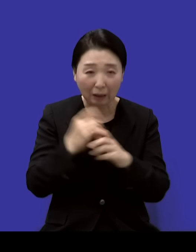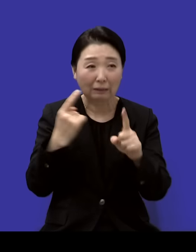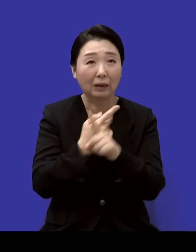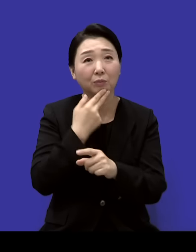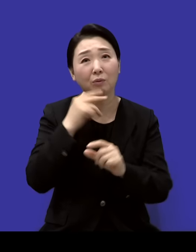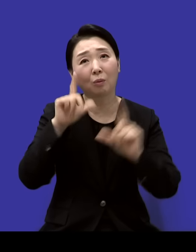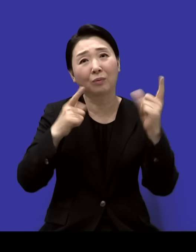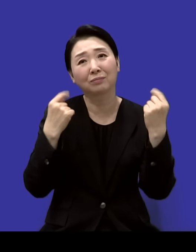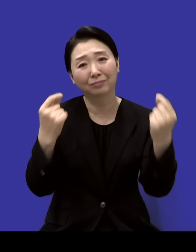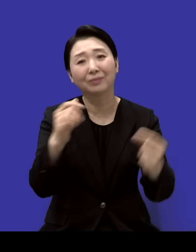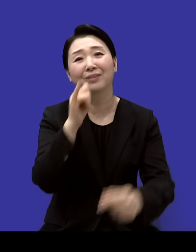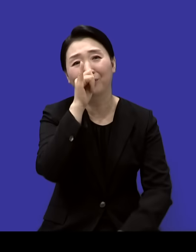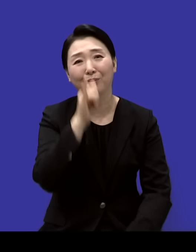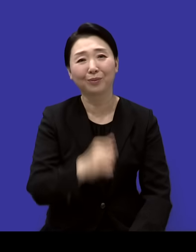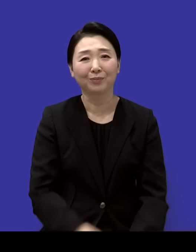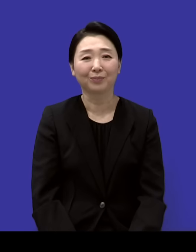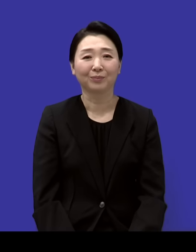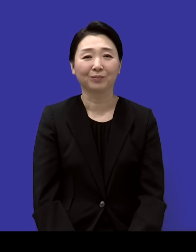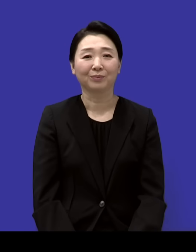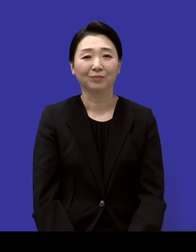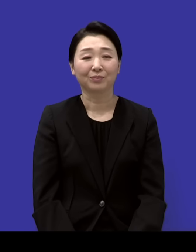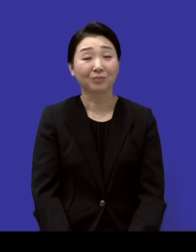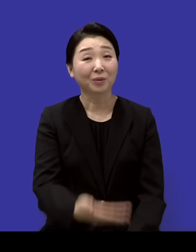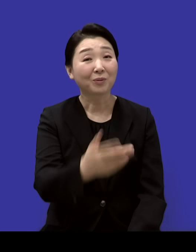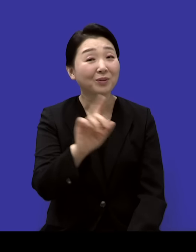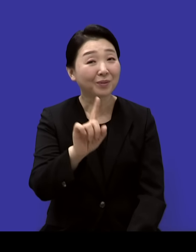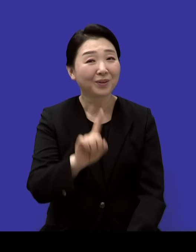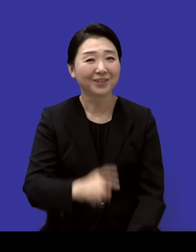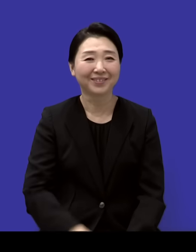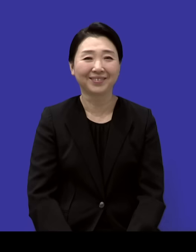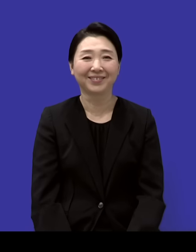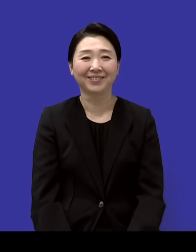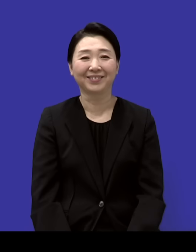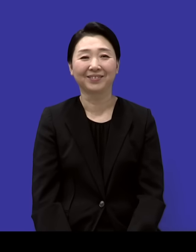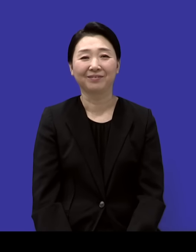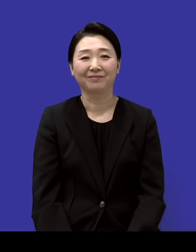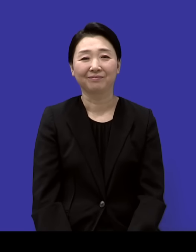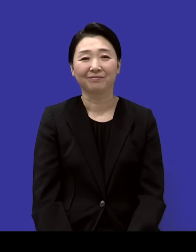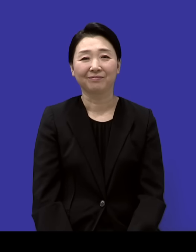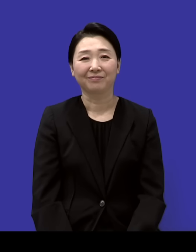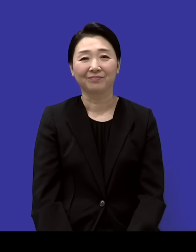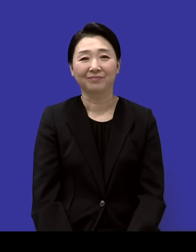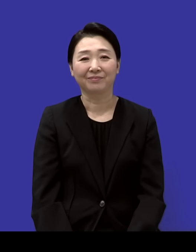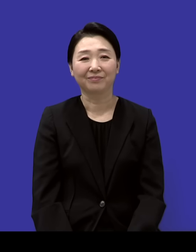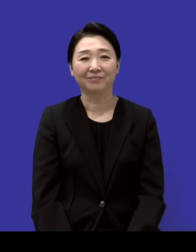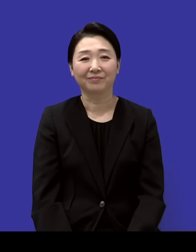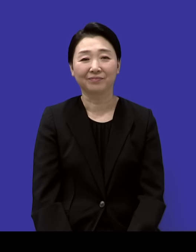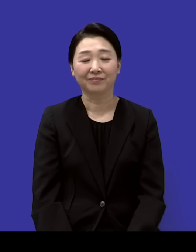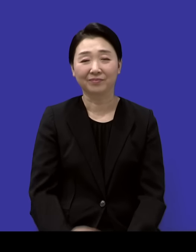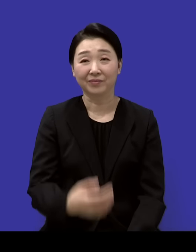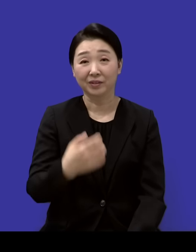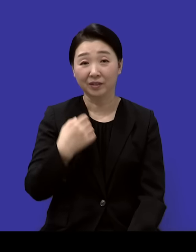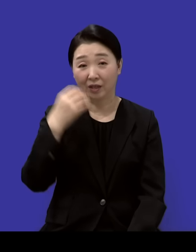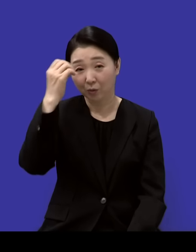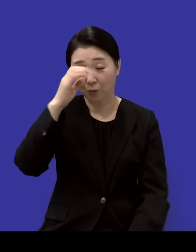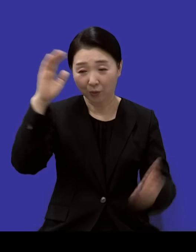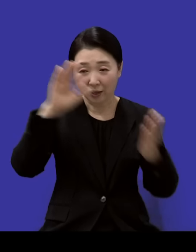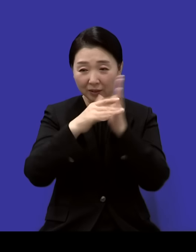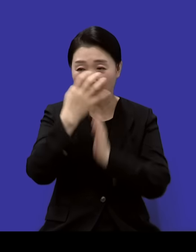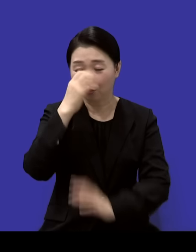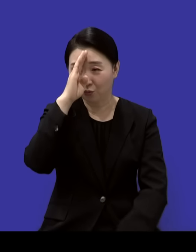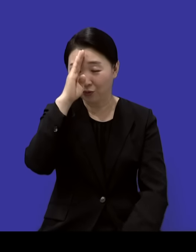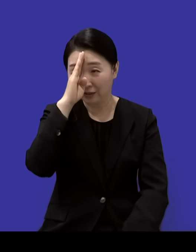하고 이런 분들도 굉장히 많거든요. 그럼요. 목사님 어떤 얘기 해주고 싶으세요? 그러니까. 그래서 참 제가 네. 이 우울증 고등학생 때 겪었던